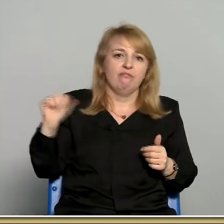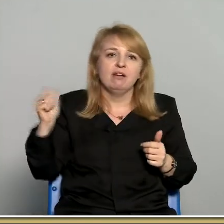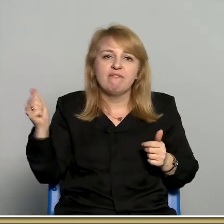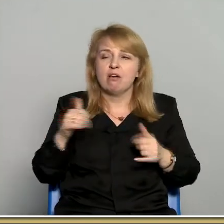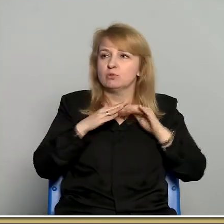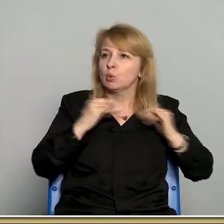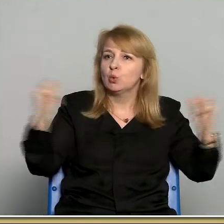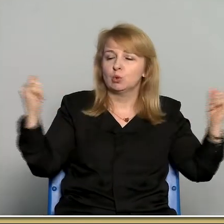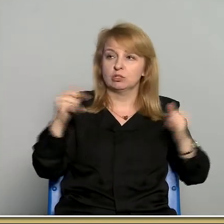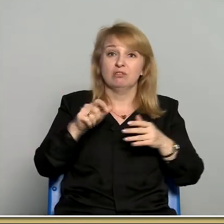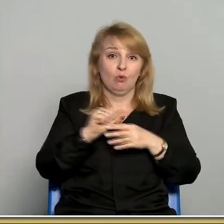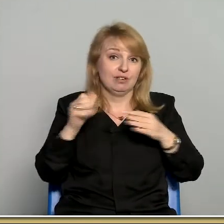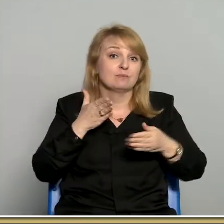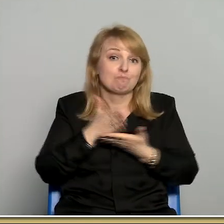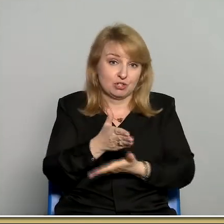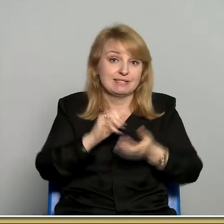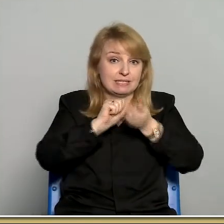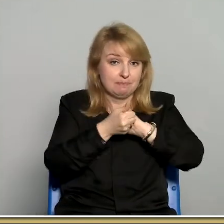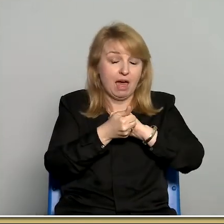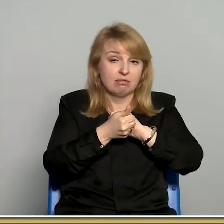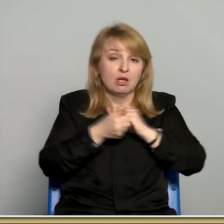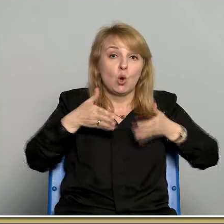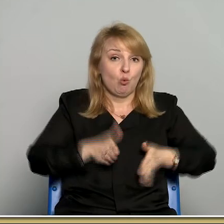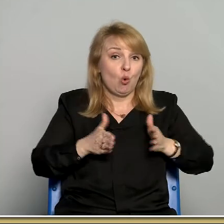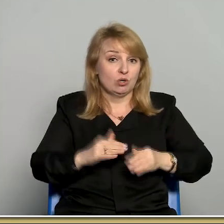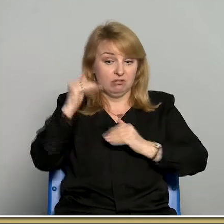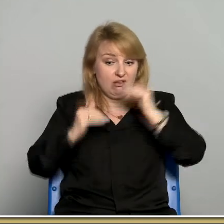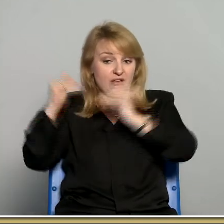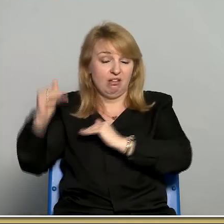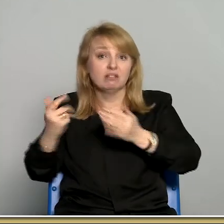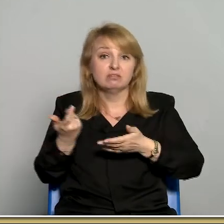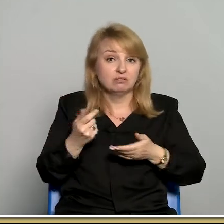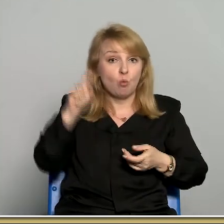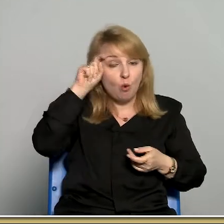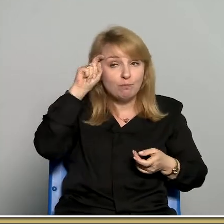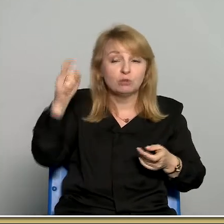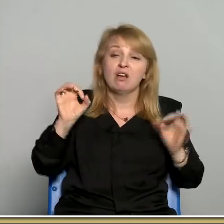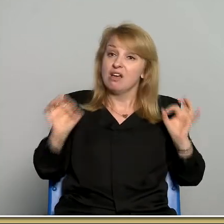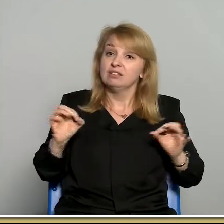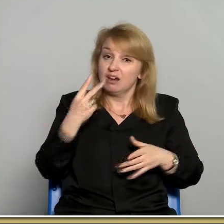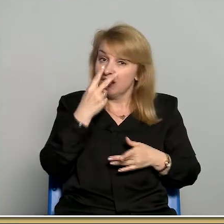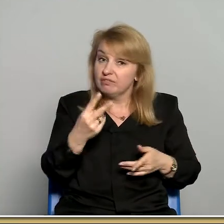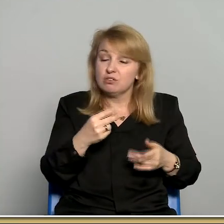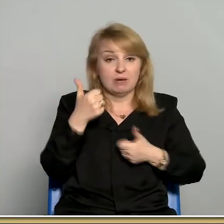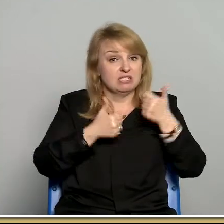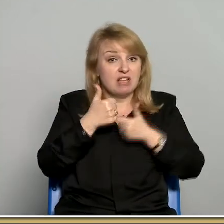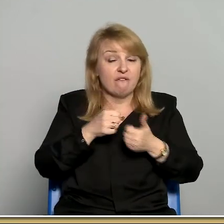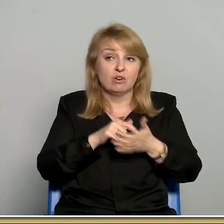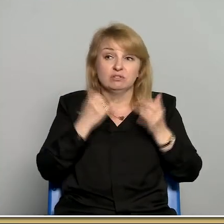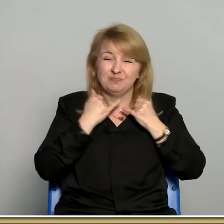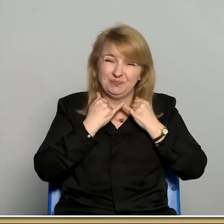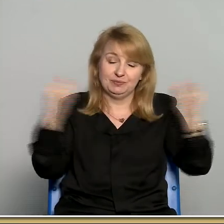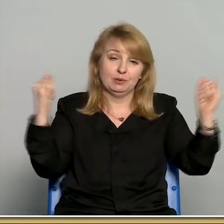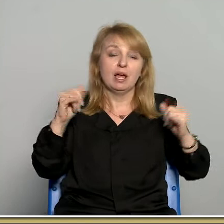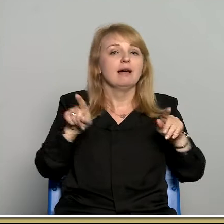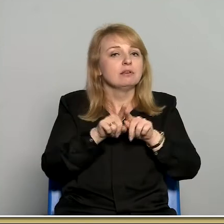wynikające ze zmian demograficznych, a przecież wiemy, że obserwujemy również zmiany popytu na zawody ze względu na rozwój